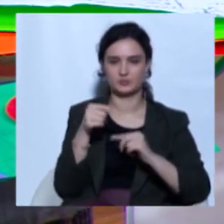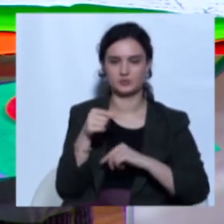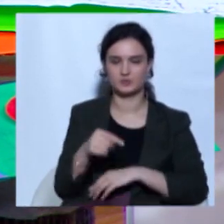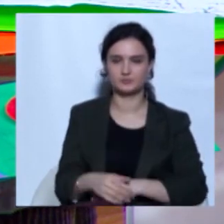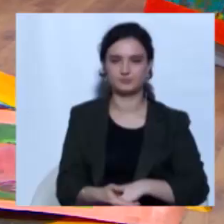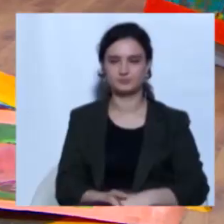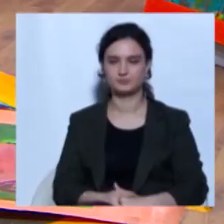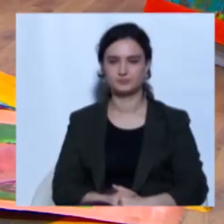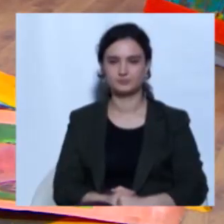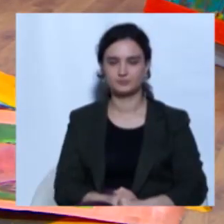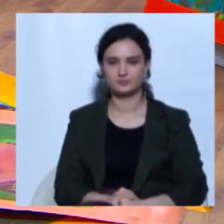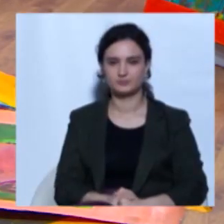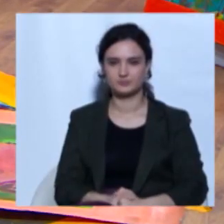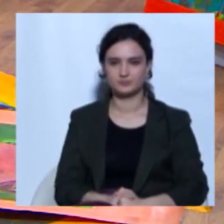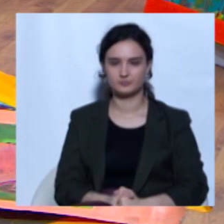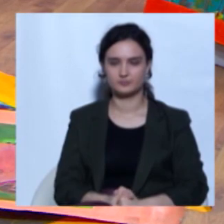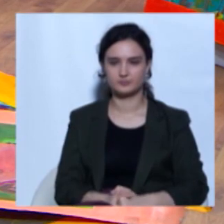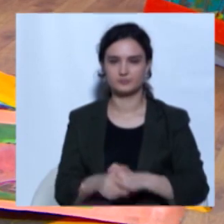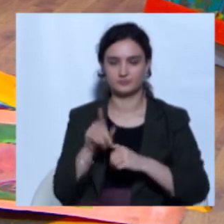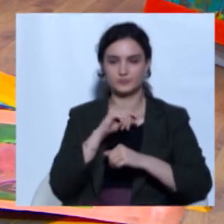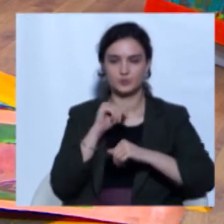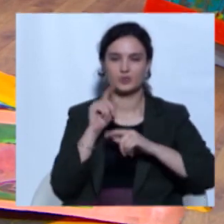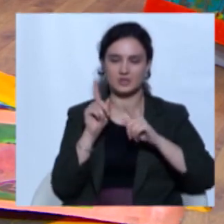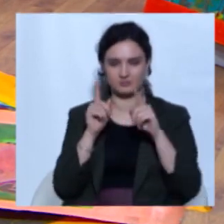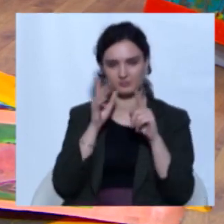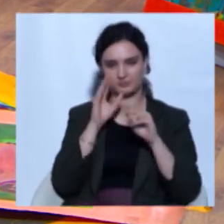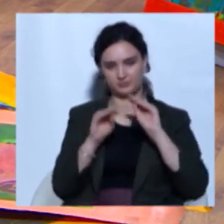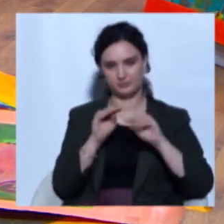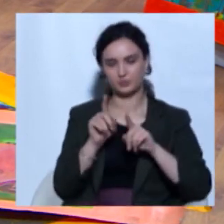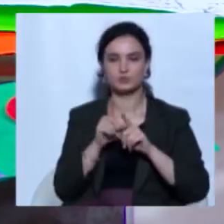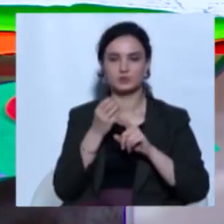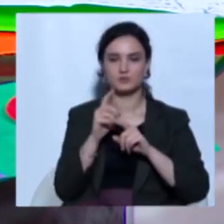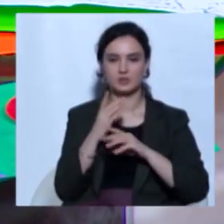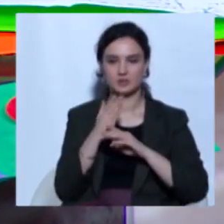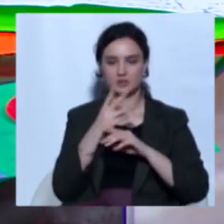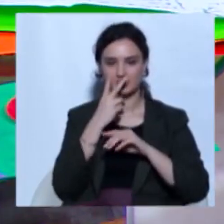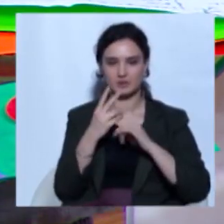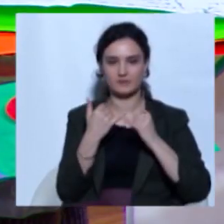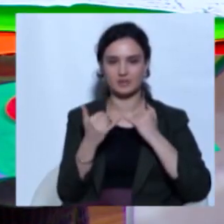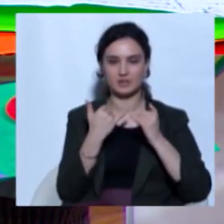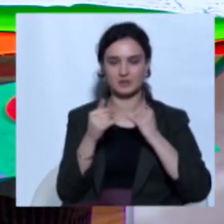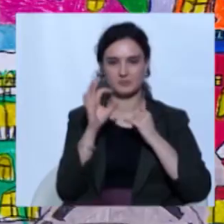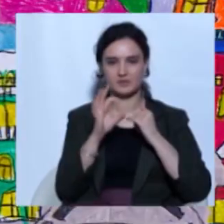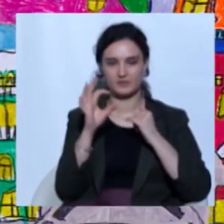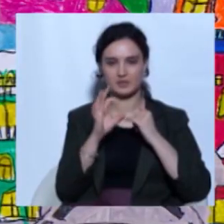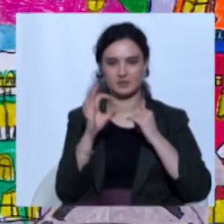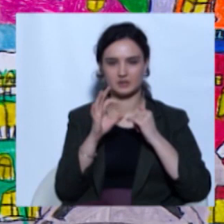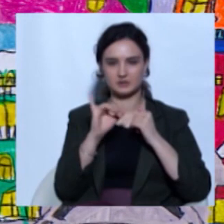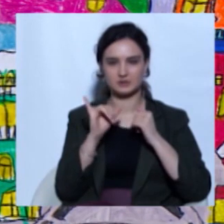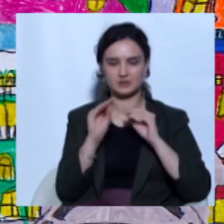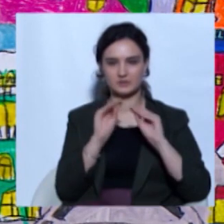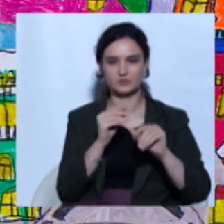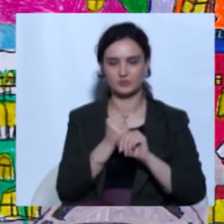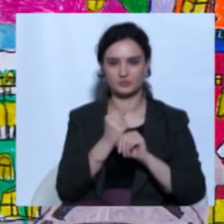მოუხდა ამ ლურჯს. რაღაცაებით შეგვიძლია დაარღვეთ. აი და კიდე ნახეთ რა არის ყვითელი მრგვალი. სად